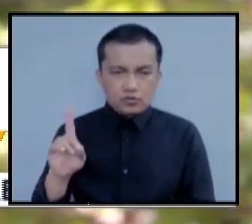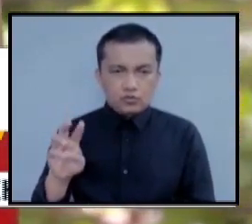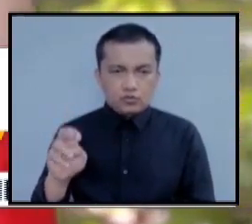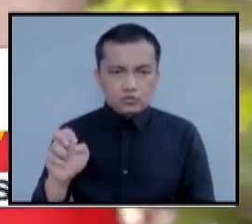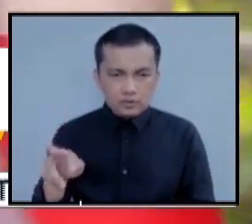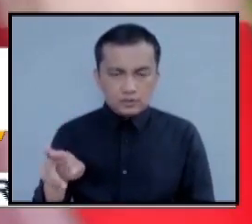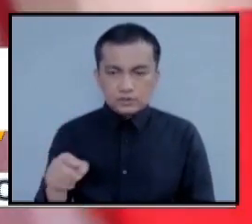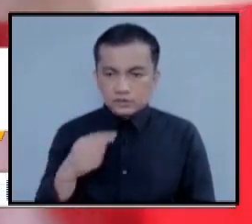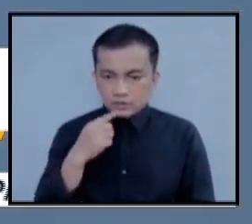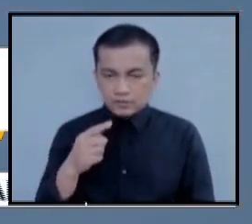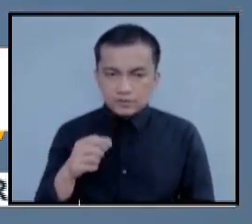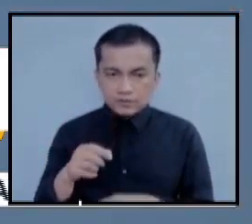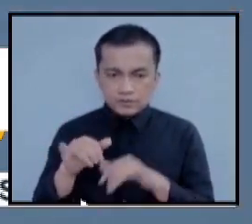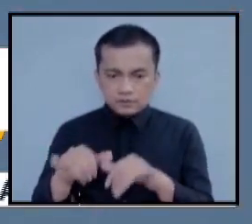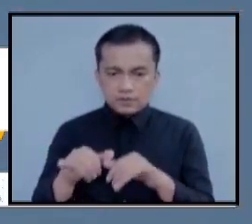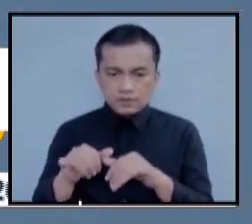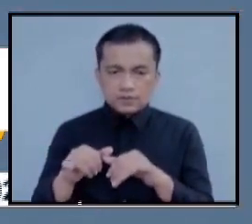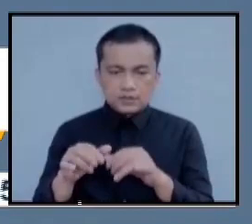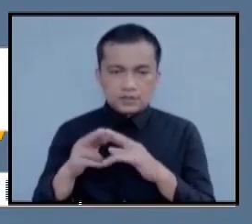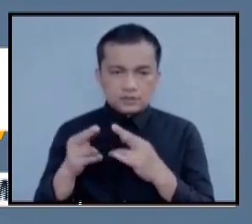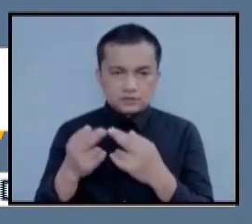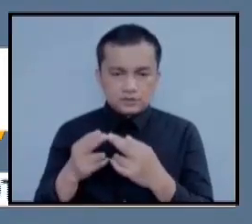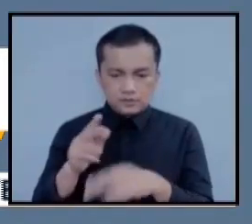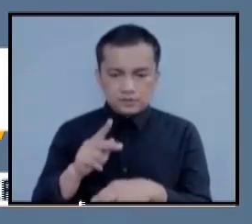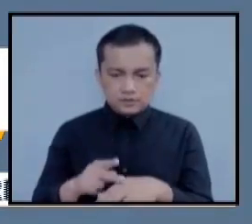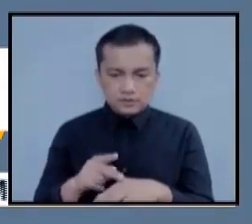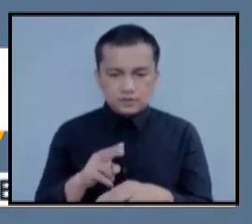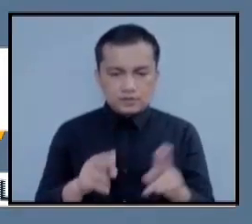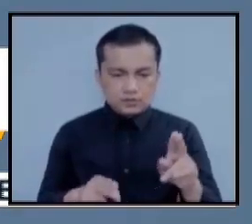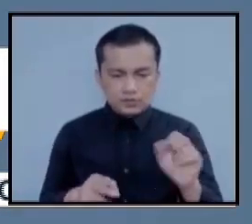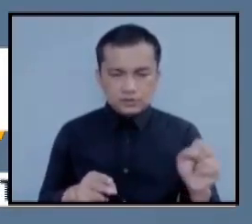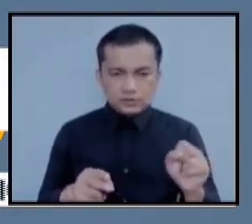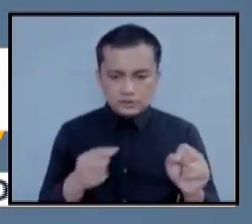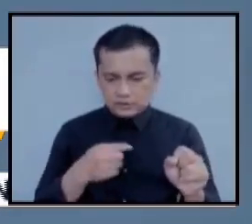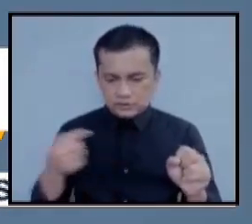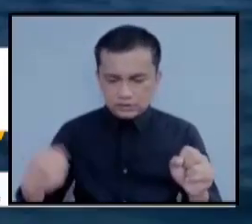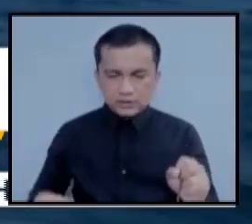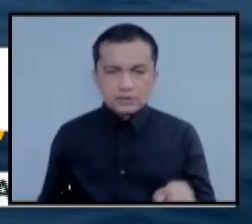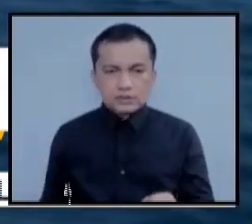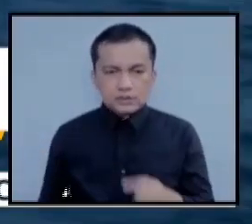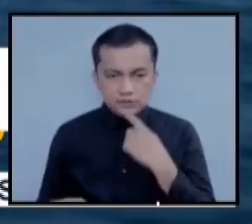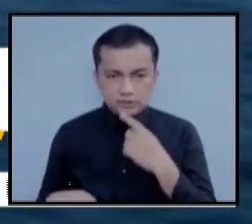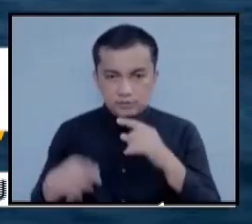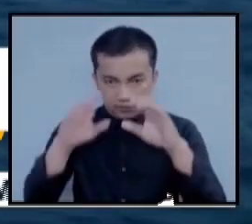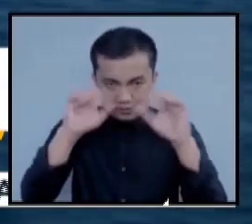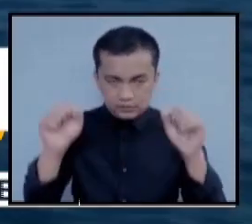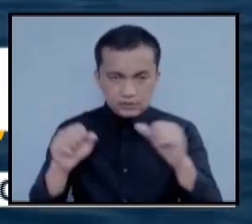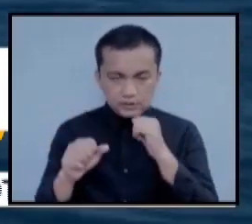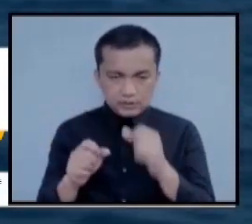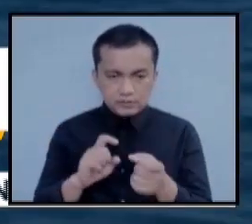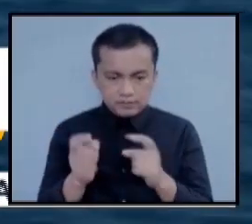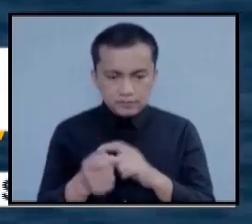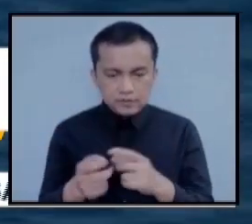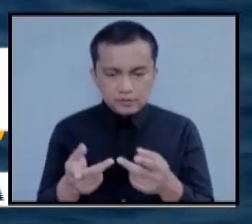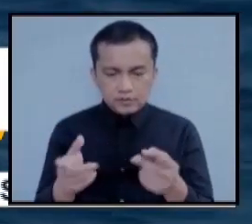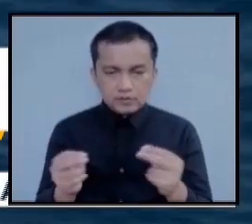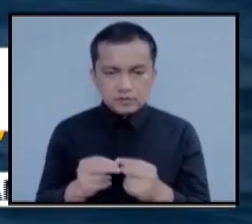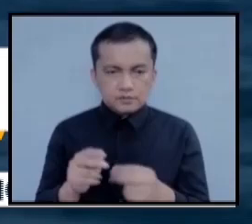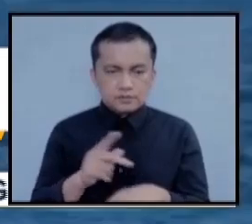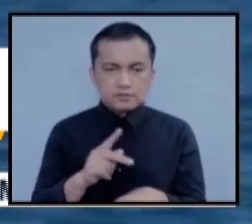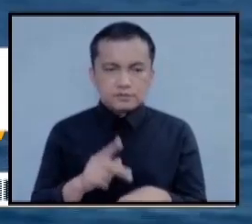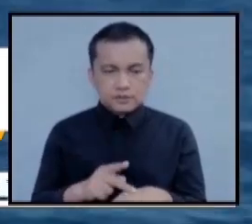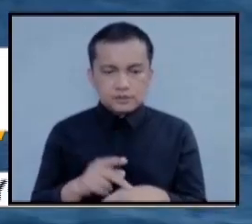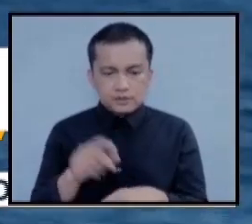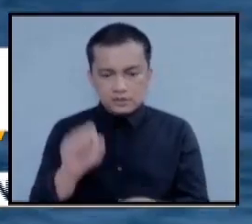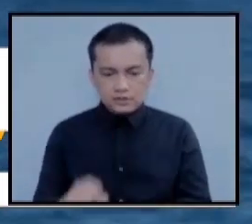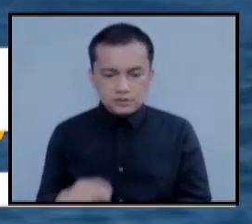ang relasyon ng Pilipinas sa Estados Unidos at China. Muli ring iginiit ng Pangulo na hindi nagbabago ang posisyon ng Pilipinas sa South China sa